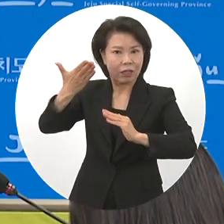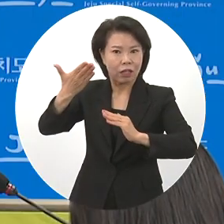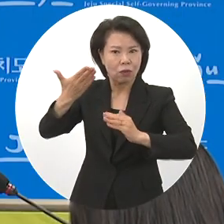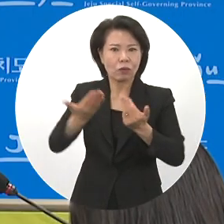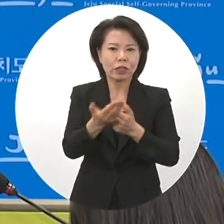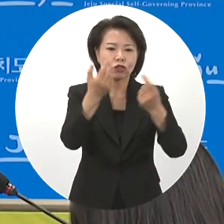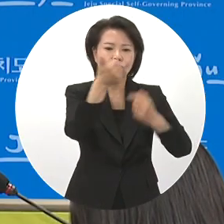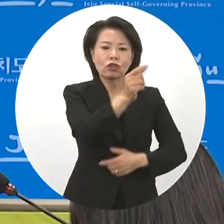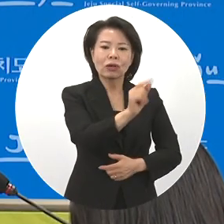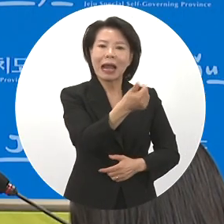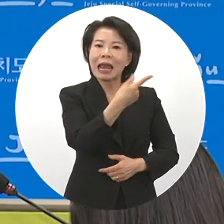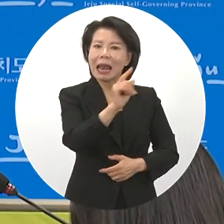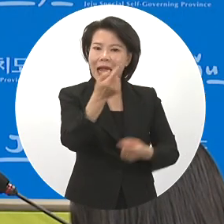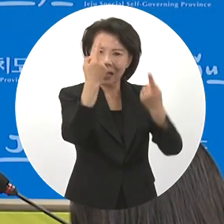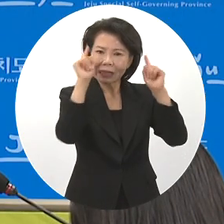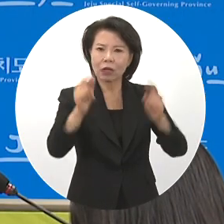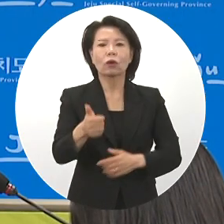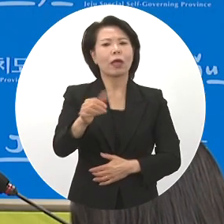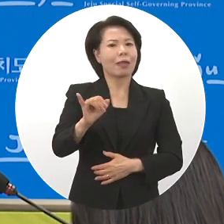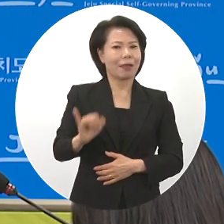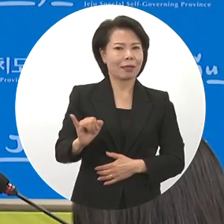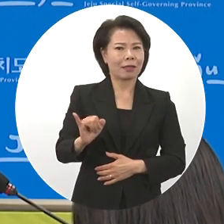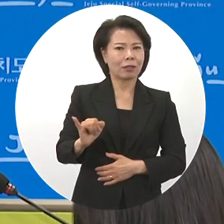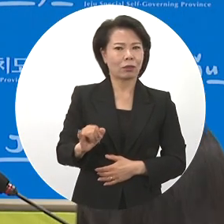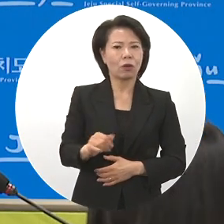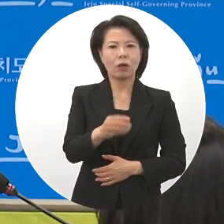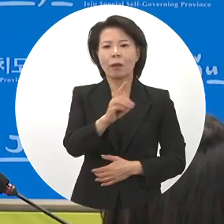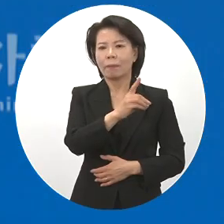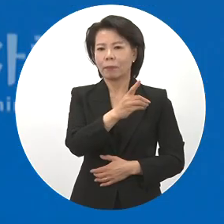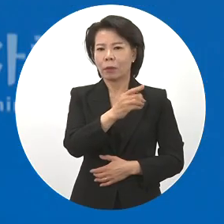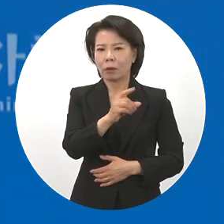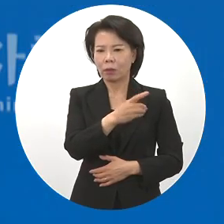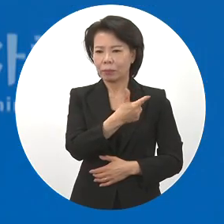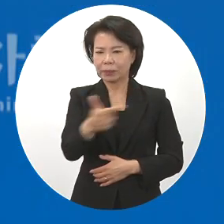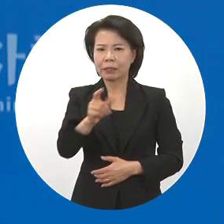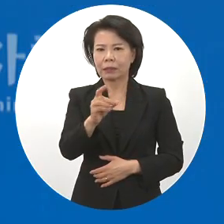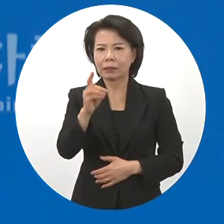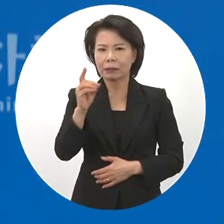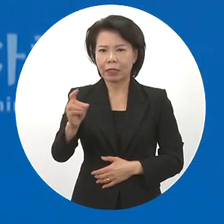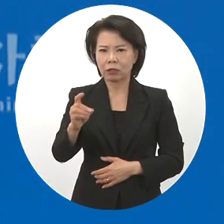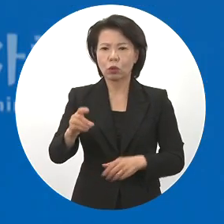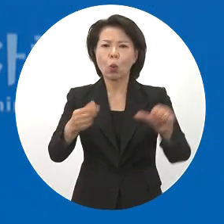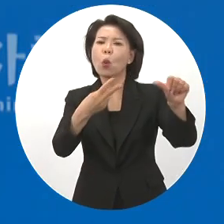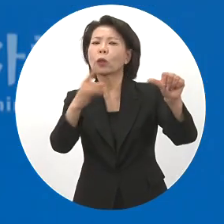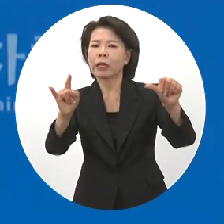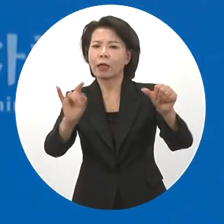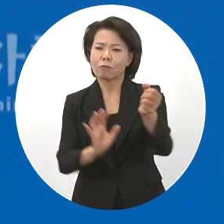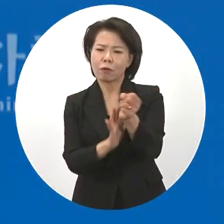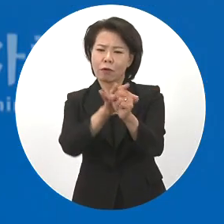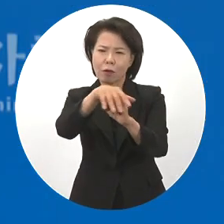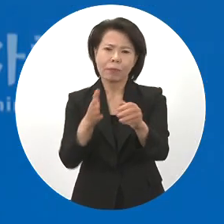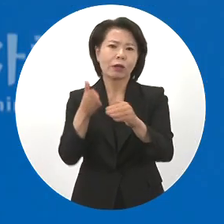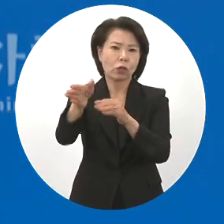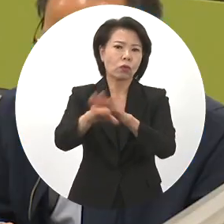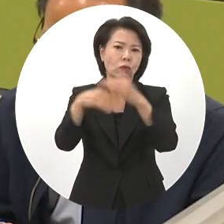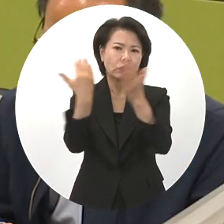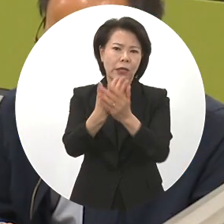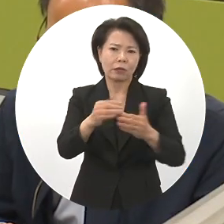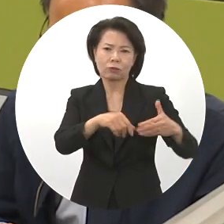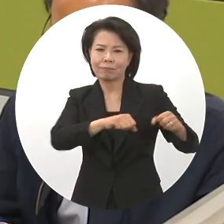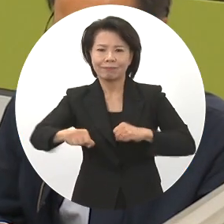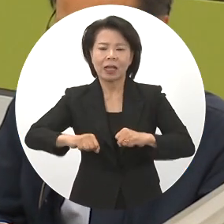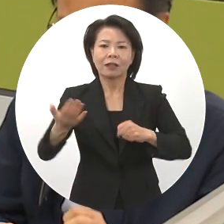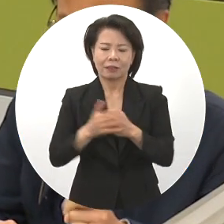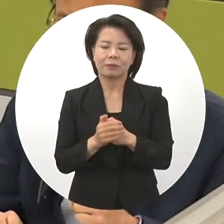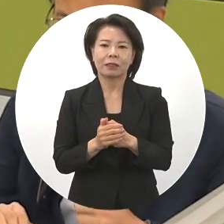구축하고 제주한라대학교는 AI, 빅데이터 등 5대 융합 전공을 운영하며 디지털 전환을